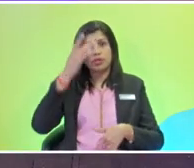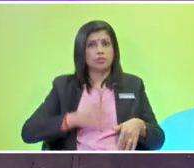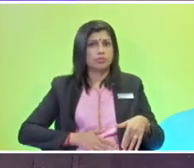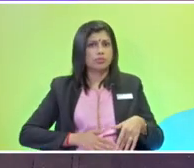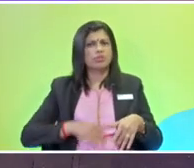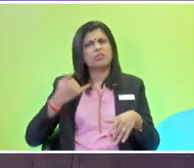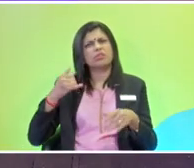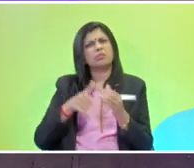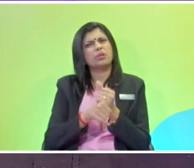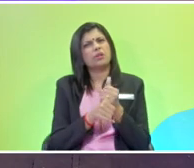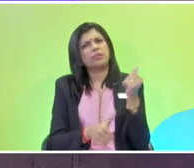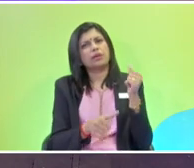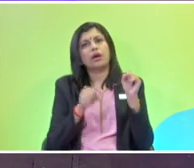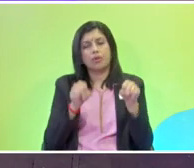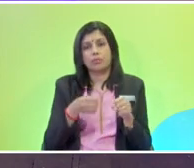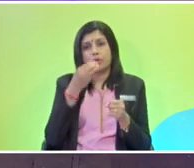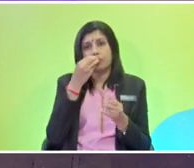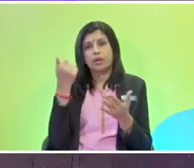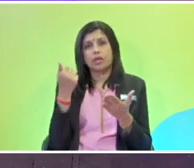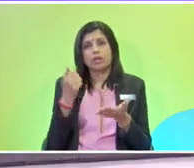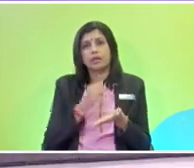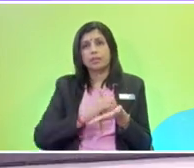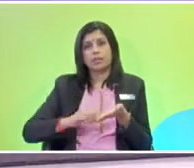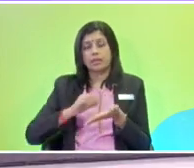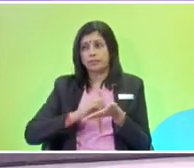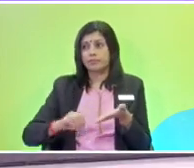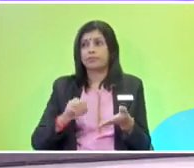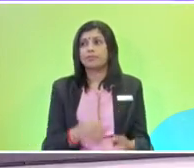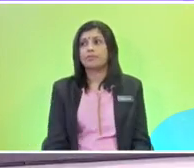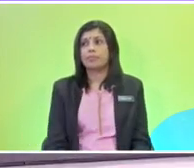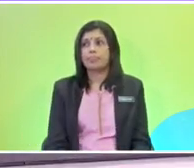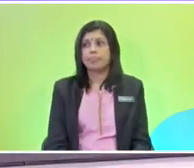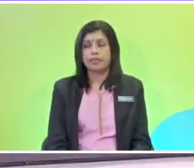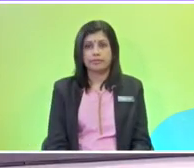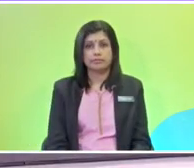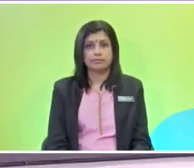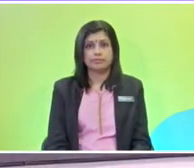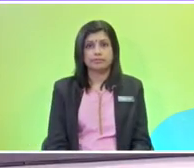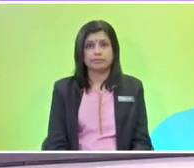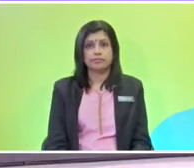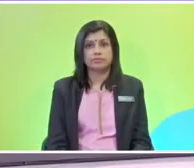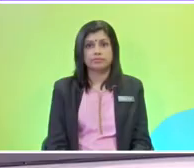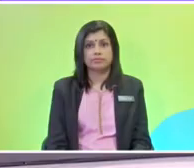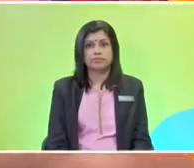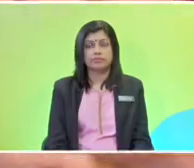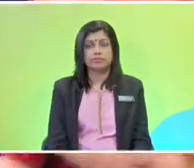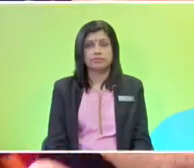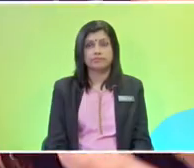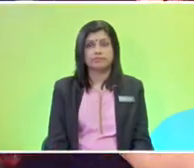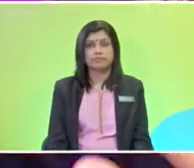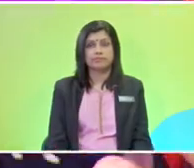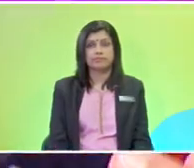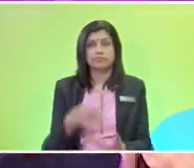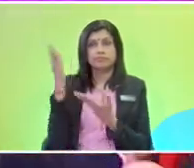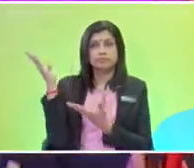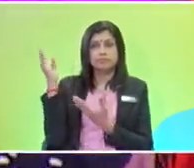bagus juga betiknya, murid-murid. Yang apa lagi? Ini ialah jambu. Jambu air. Air macam loceng, kan? Ting, ting, ting,